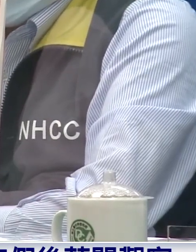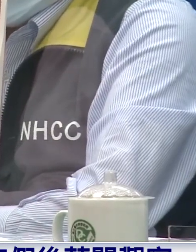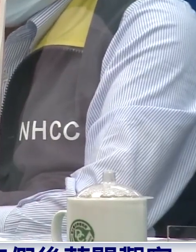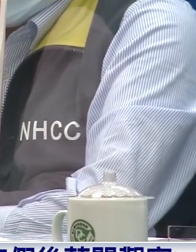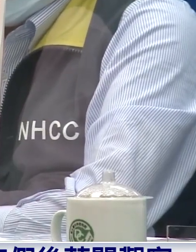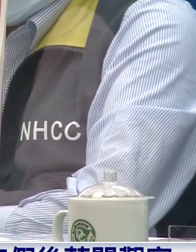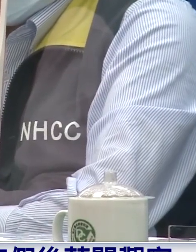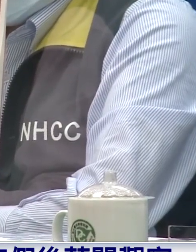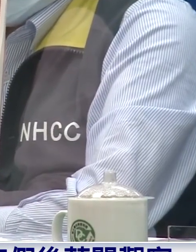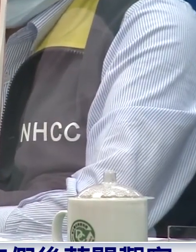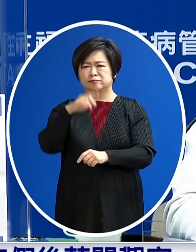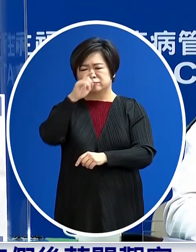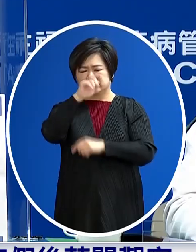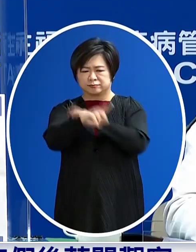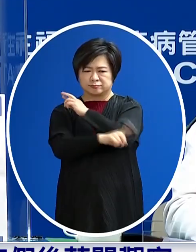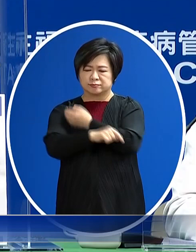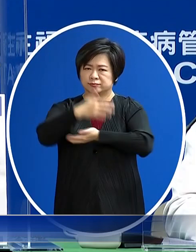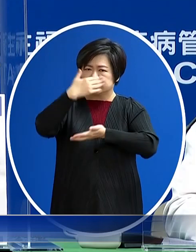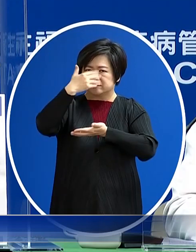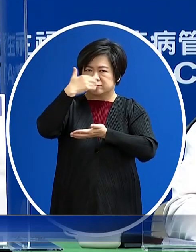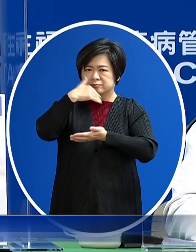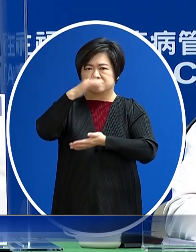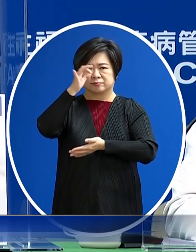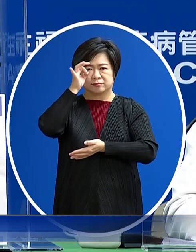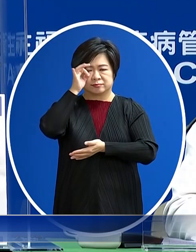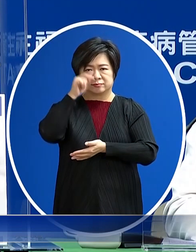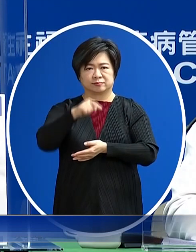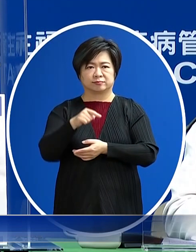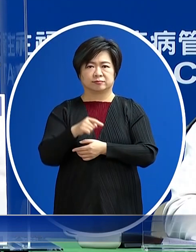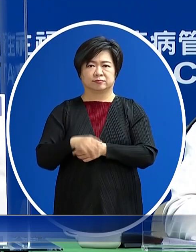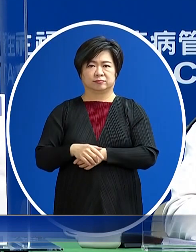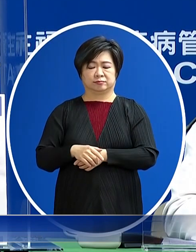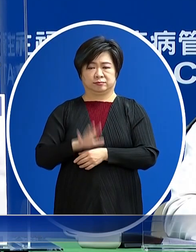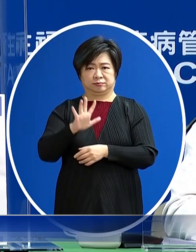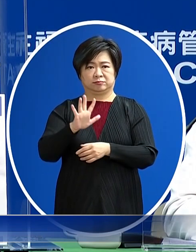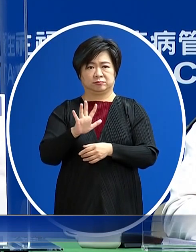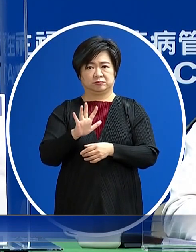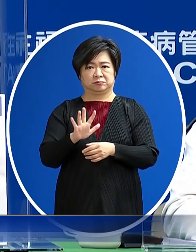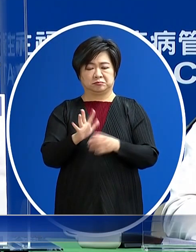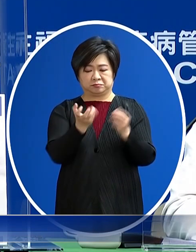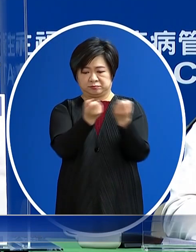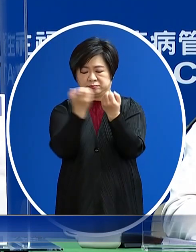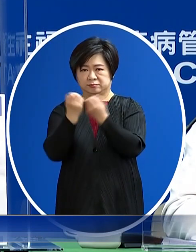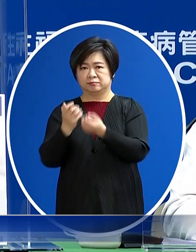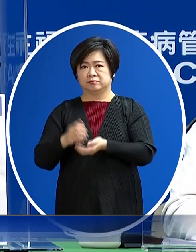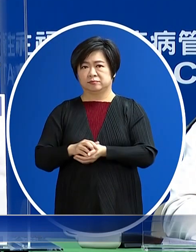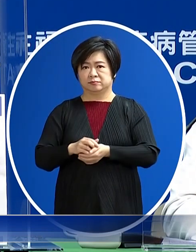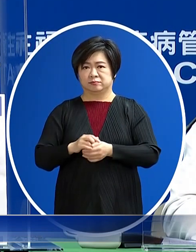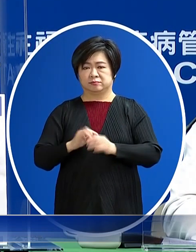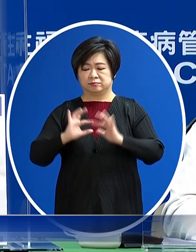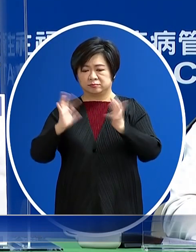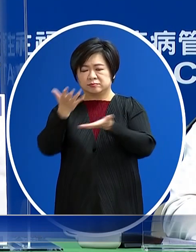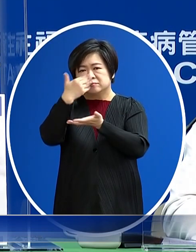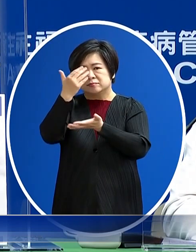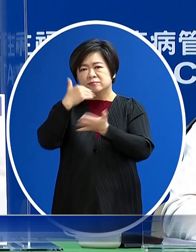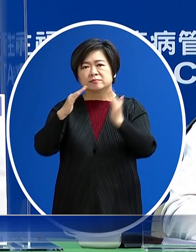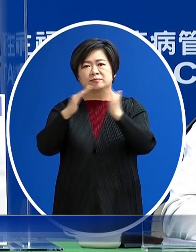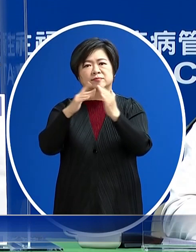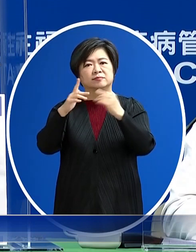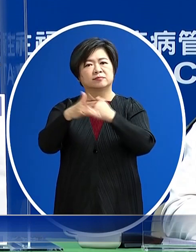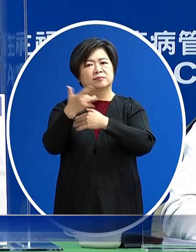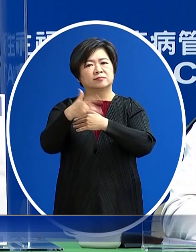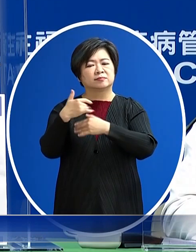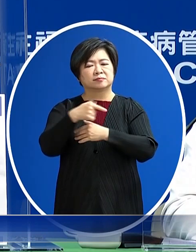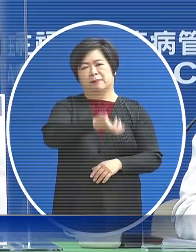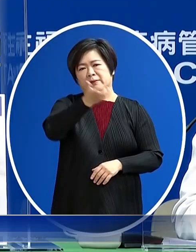也需要阁再来观察。 是有看到近来有一些是吃年夜饭。 之间的一个亲属亲密 家人